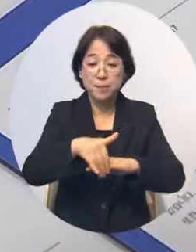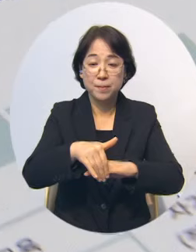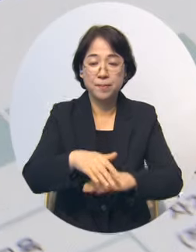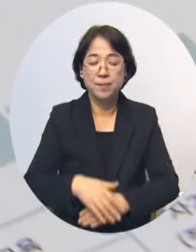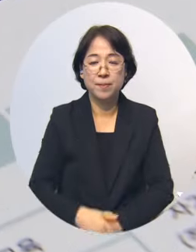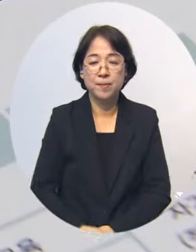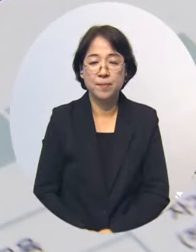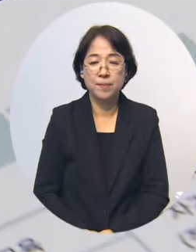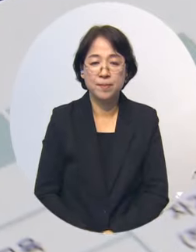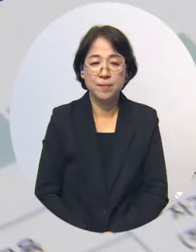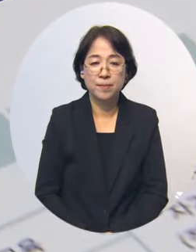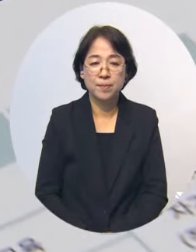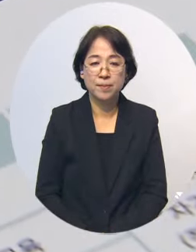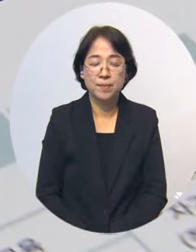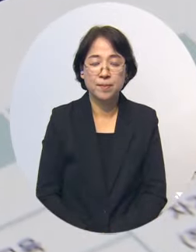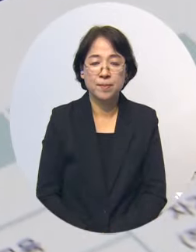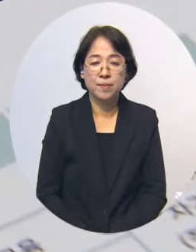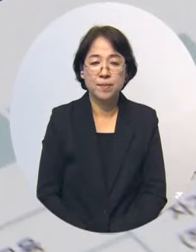계획입니다 TV 이해진입니다